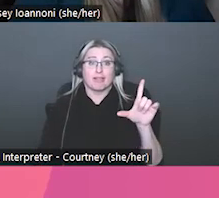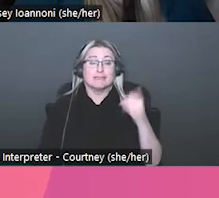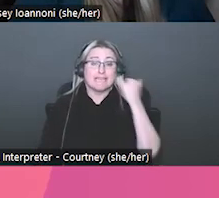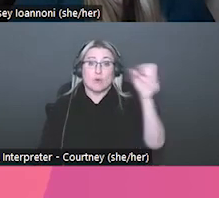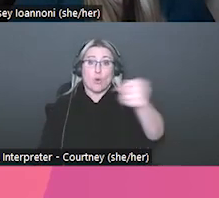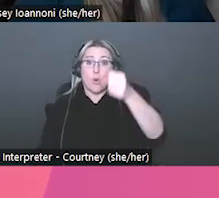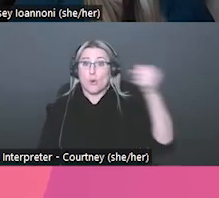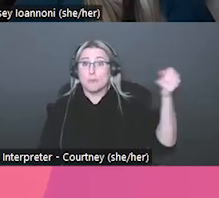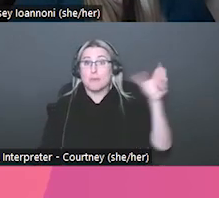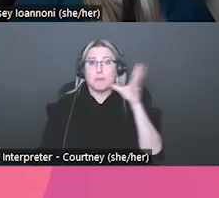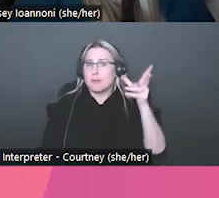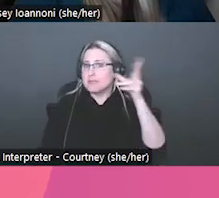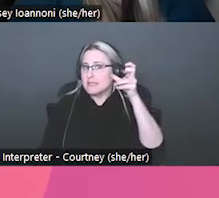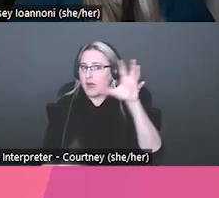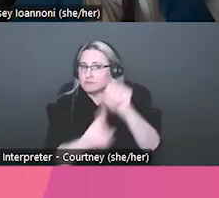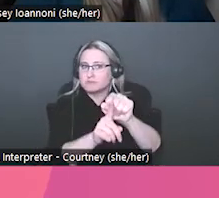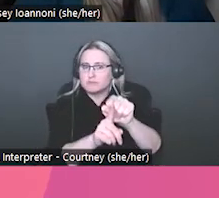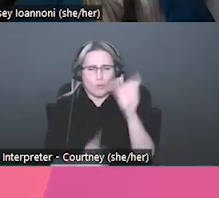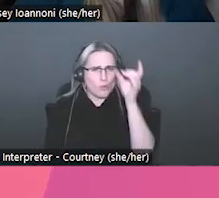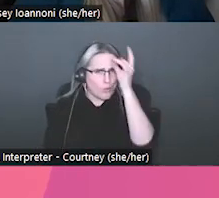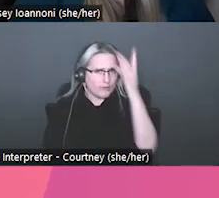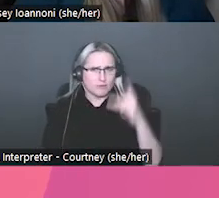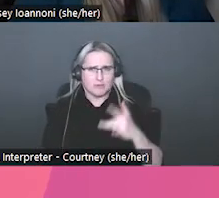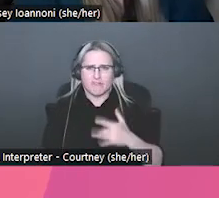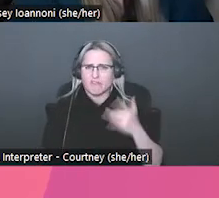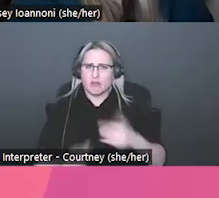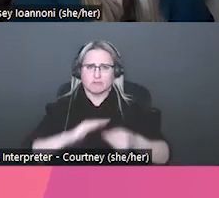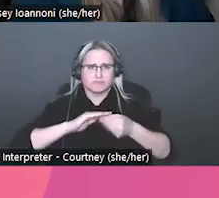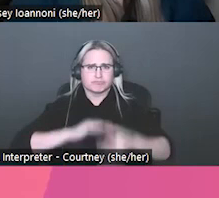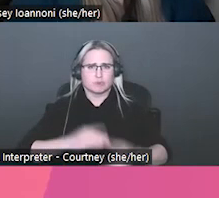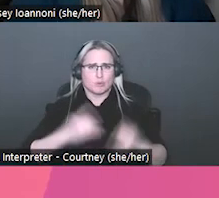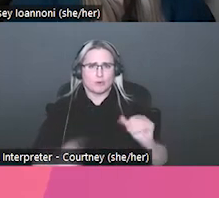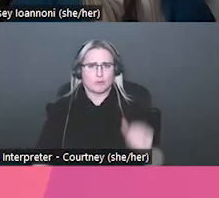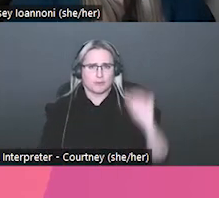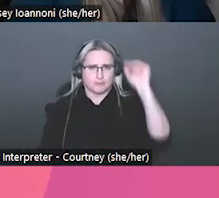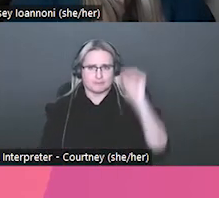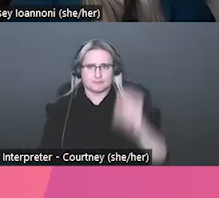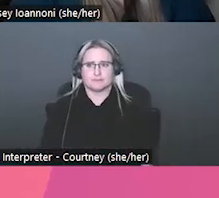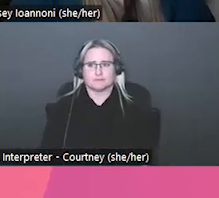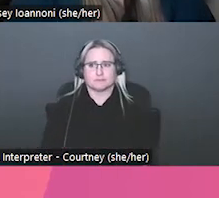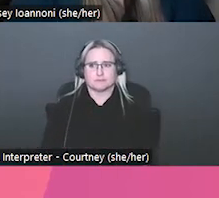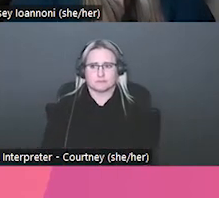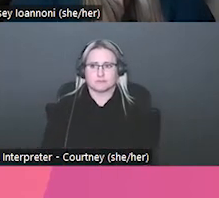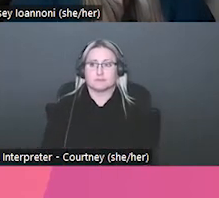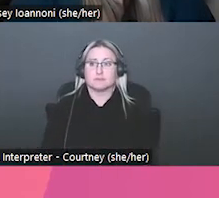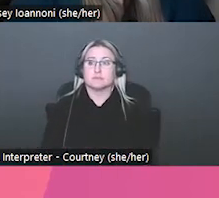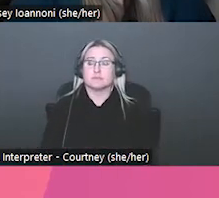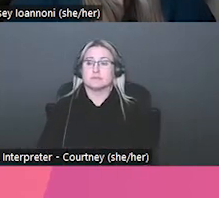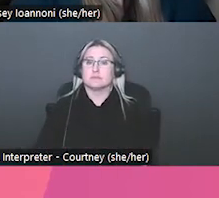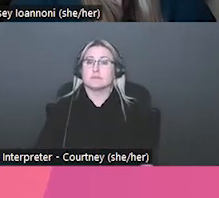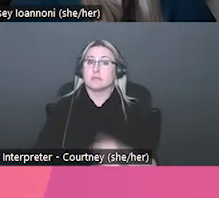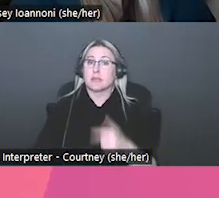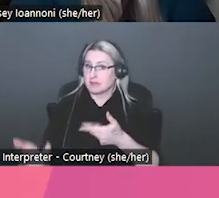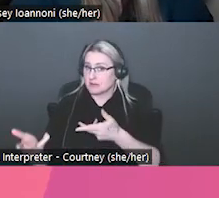de sorte que lorsqu'on l'ouvrait, elle pouvait l'entendre. C'était horrible. Je me sentais si mal dans ma peau en grandissant. Quand je parlais à